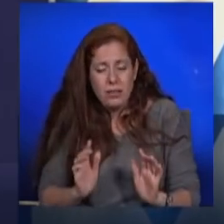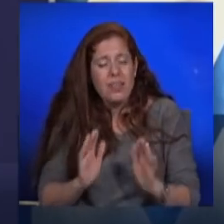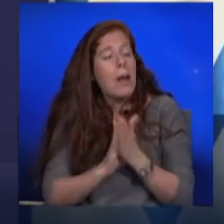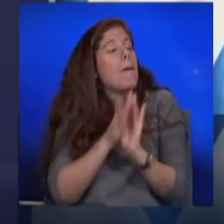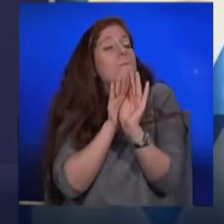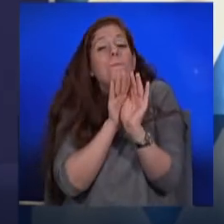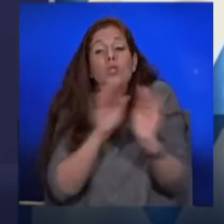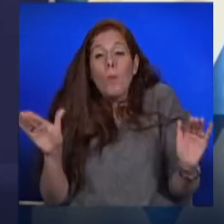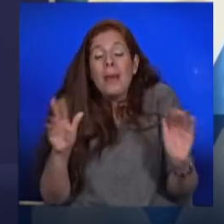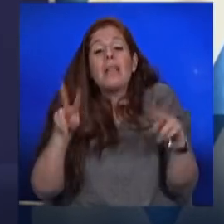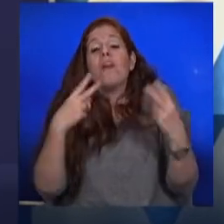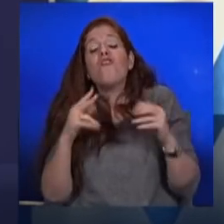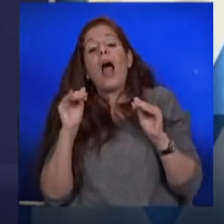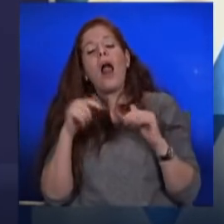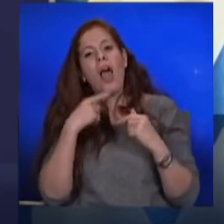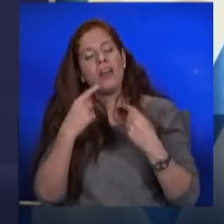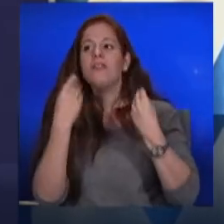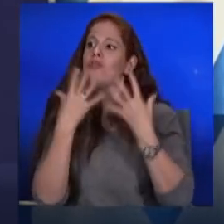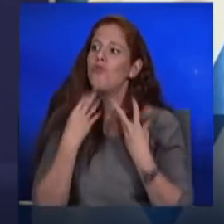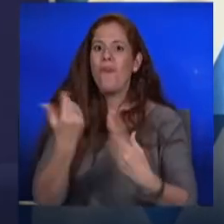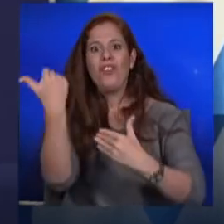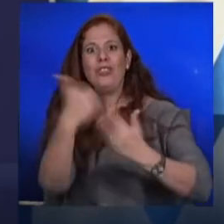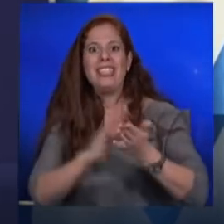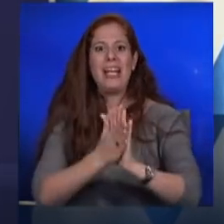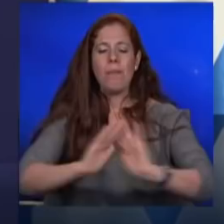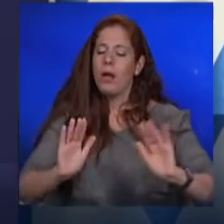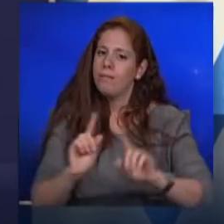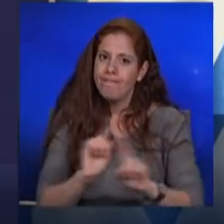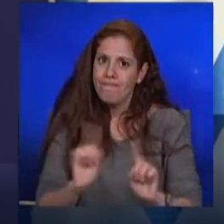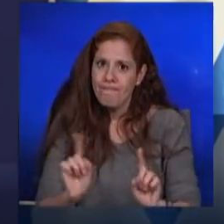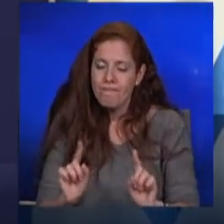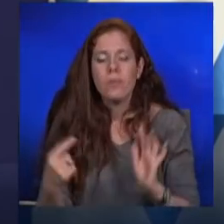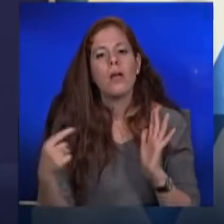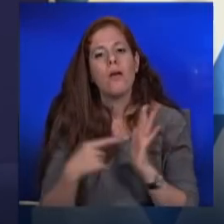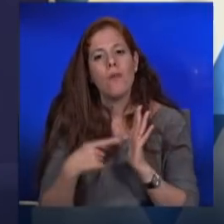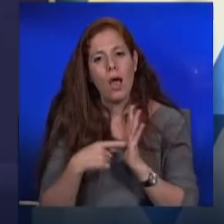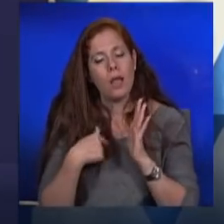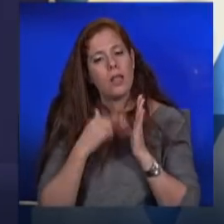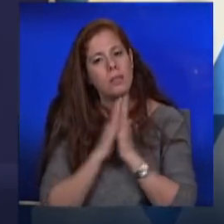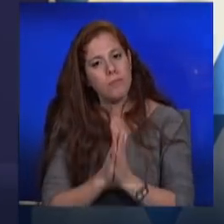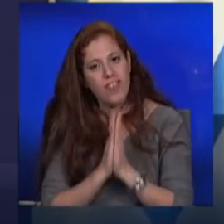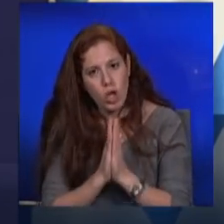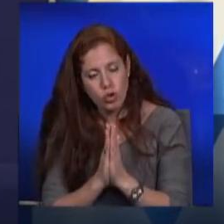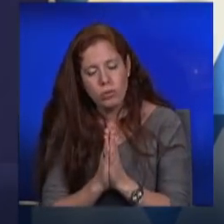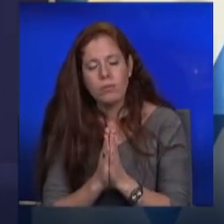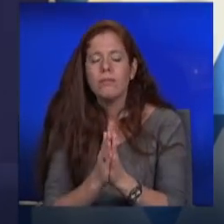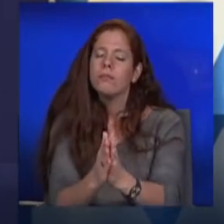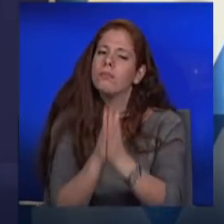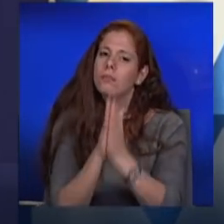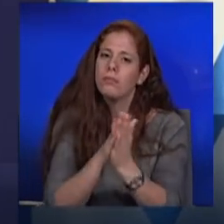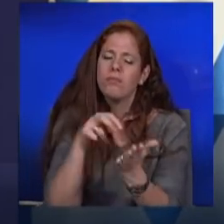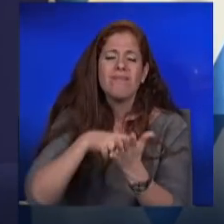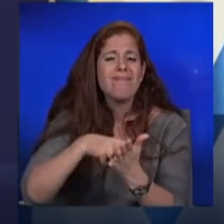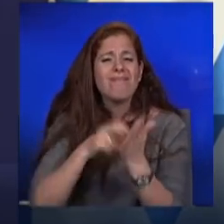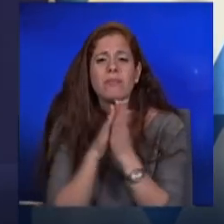לברך על המוגמר. ולכן אני מבקש, מפציר בכם, אם כולנו